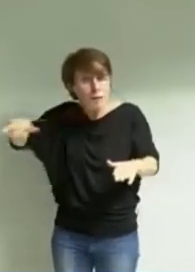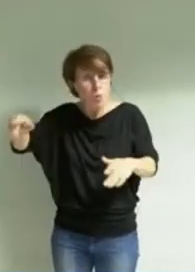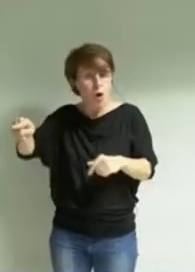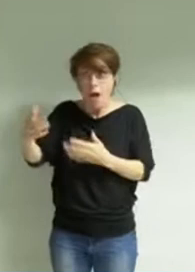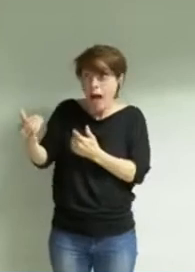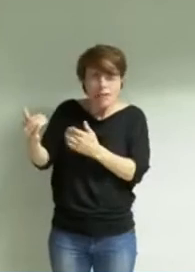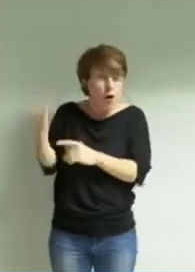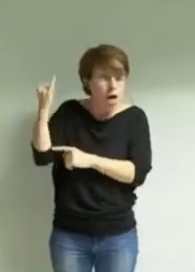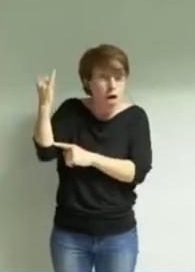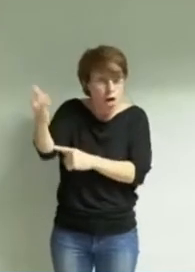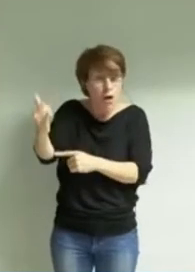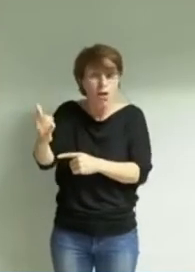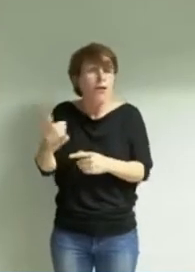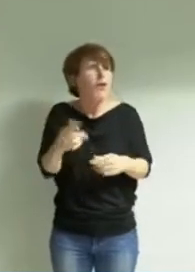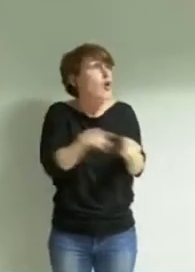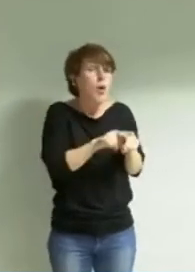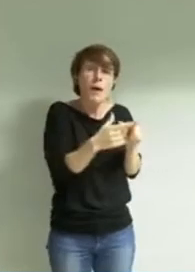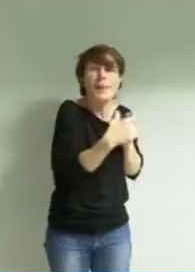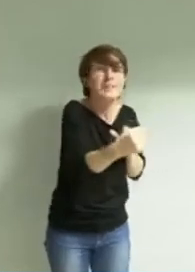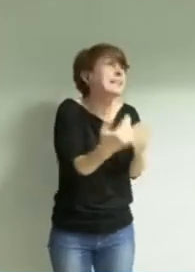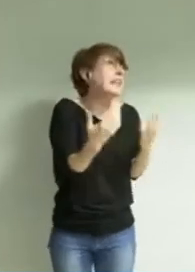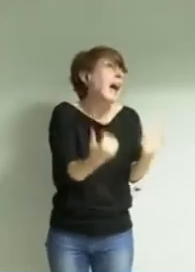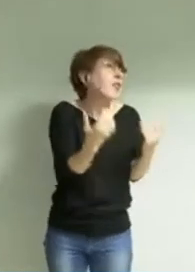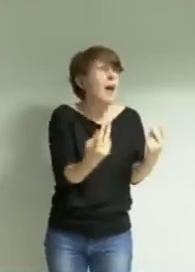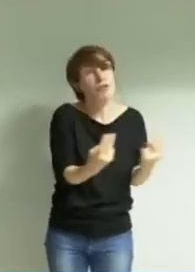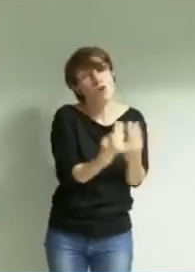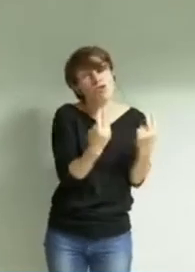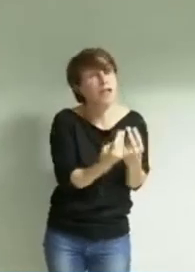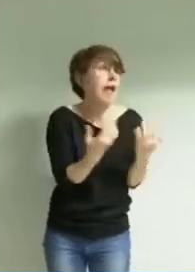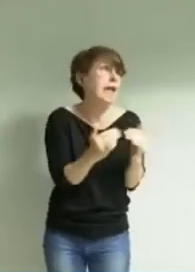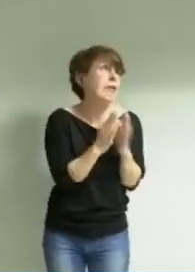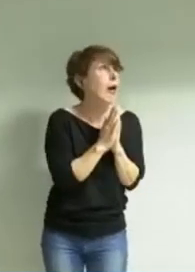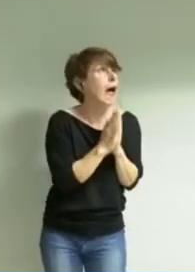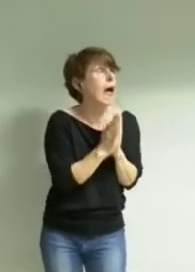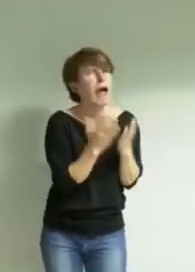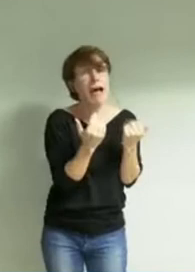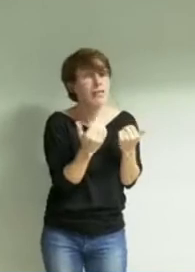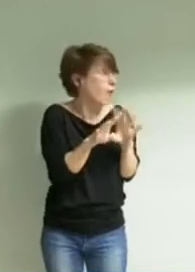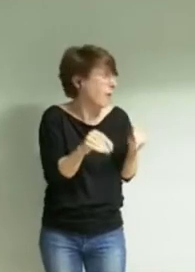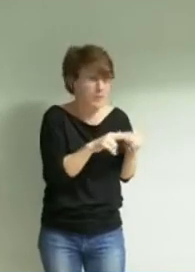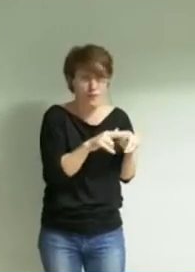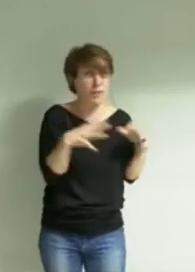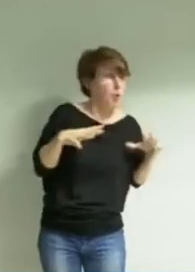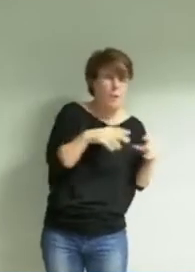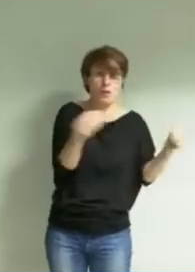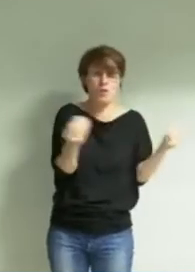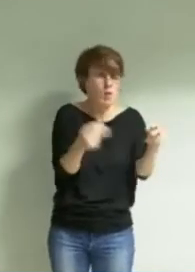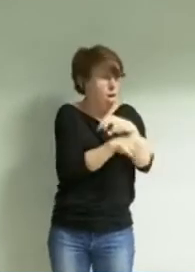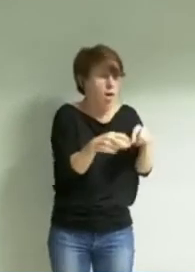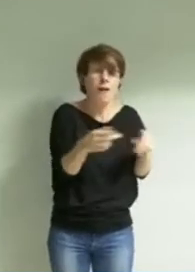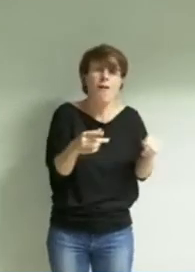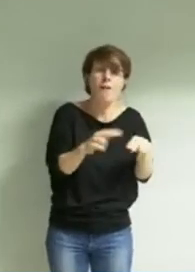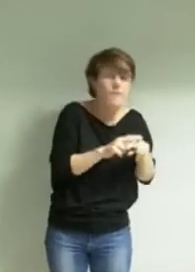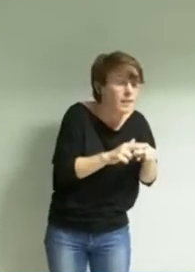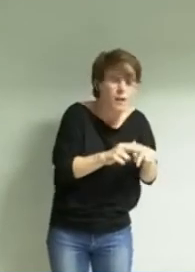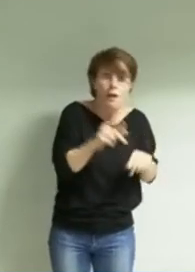ont attendu leur misérable jardin pendant des années, avec les familles qui attendaient, qui n'avaient rien, vous parlez du futur, de ce que vous